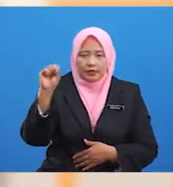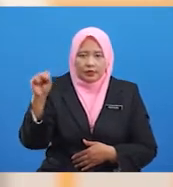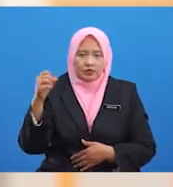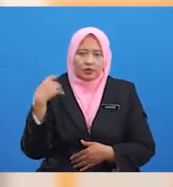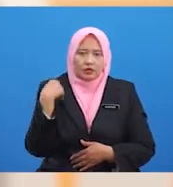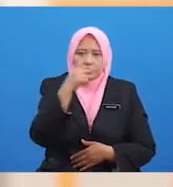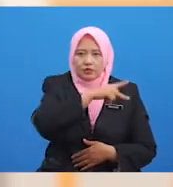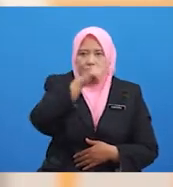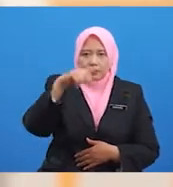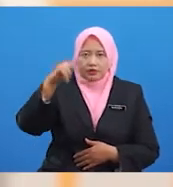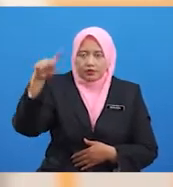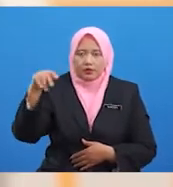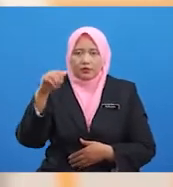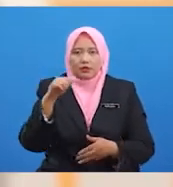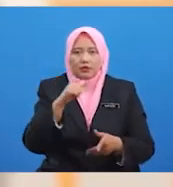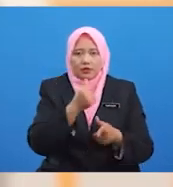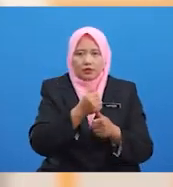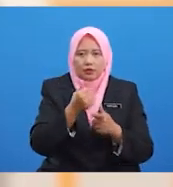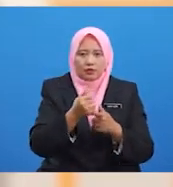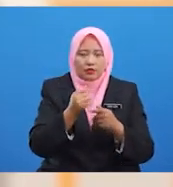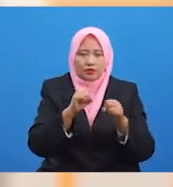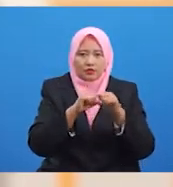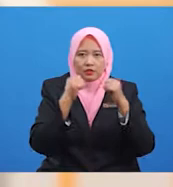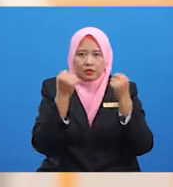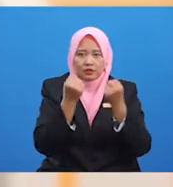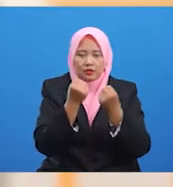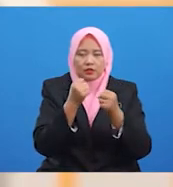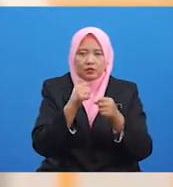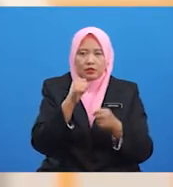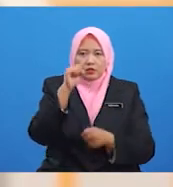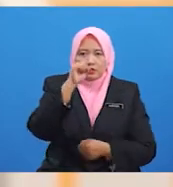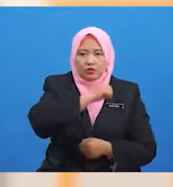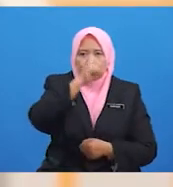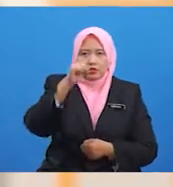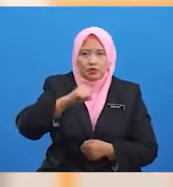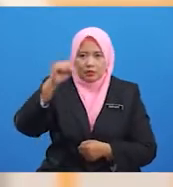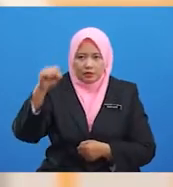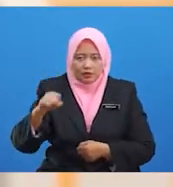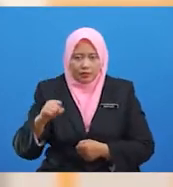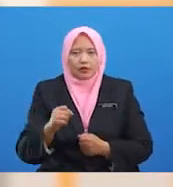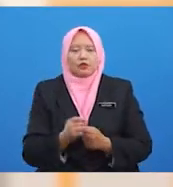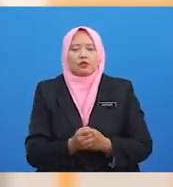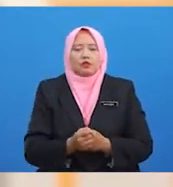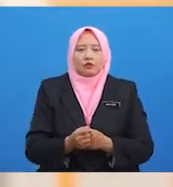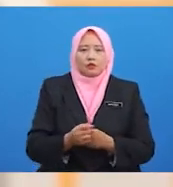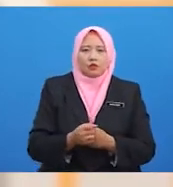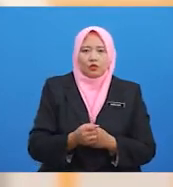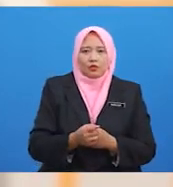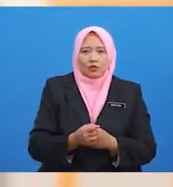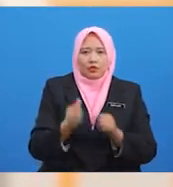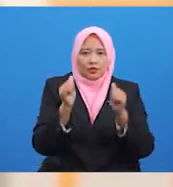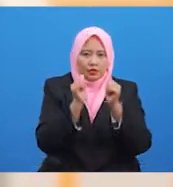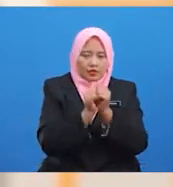perkilangan atau syarikat yang menyediakan perkhidmatan berkaitan perkilangan